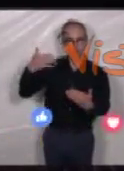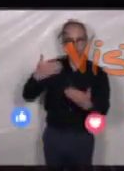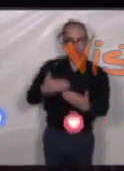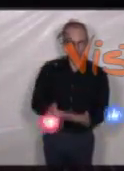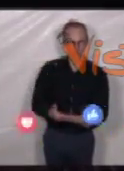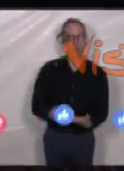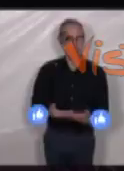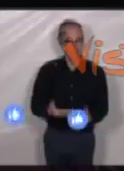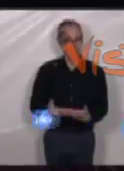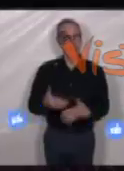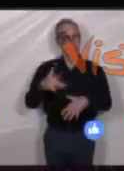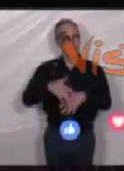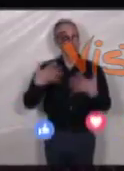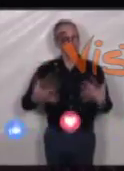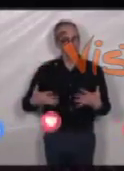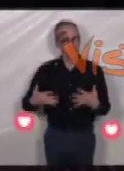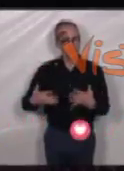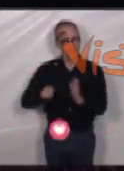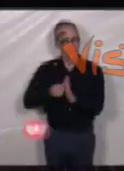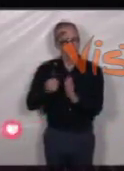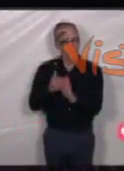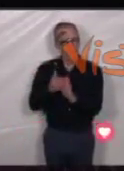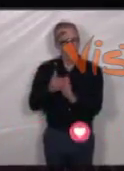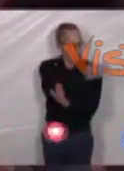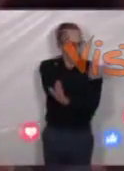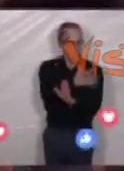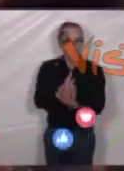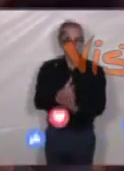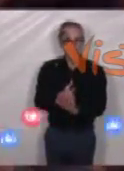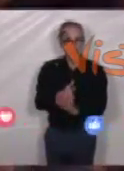n'a ni précédent ni équivalent.